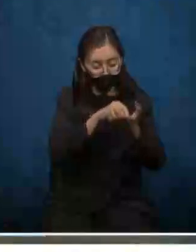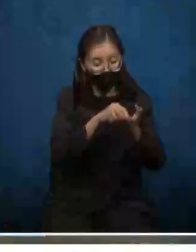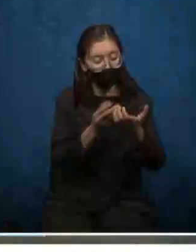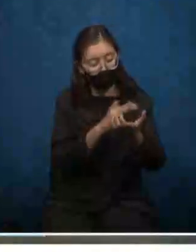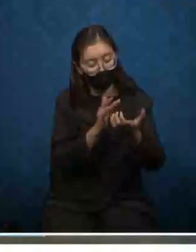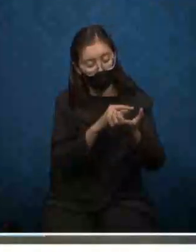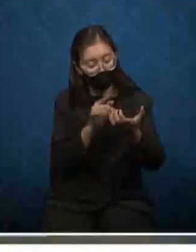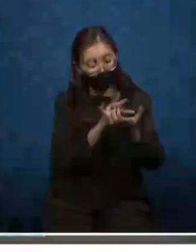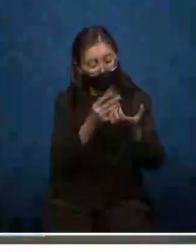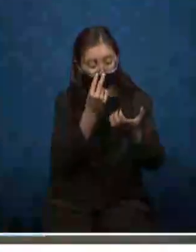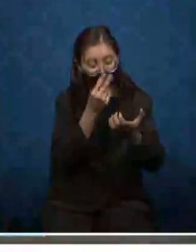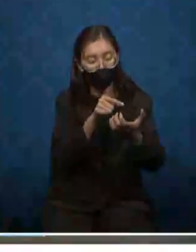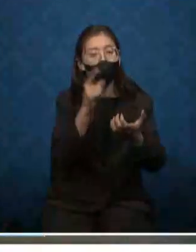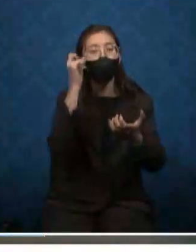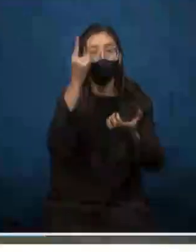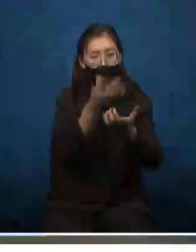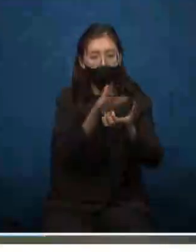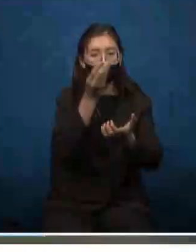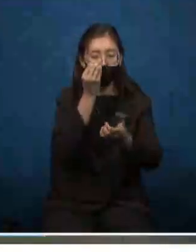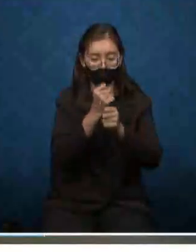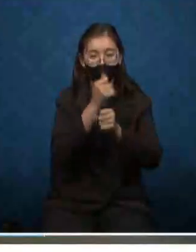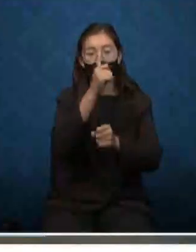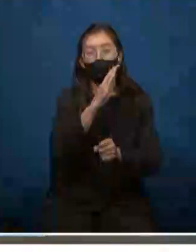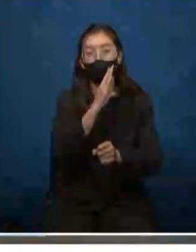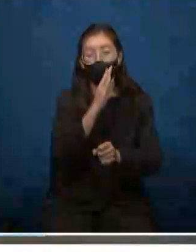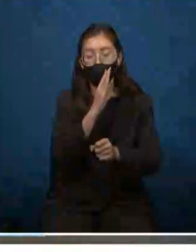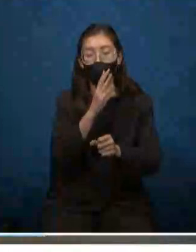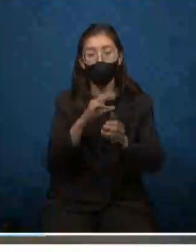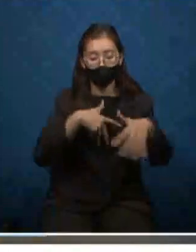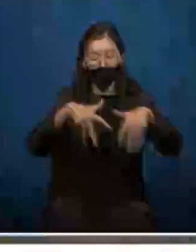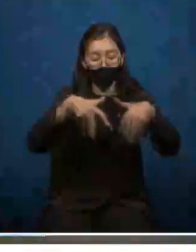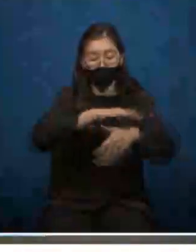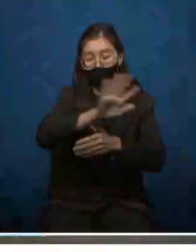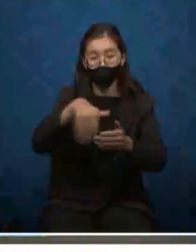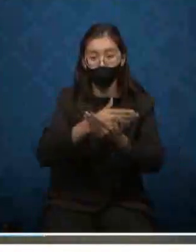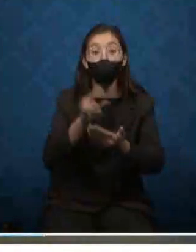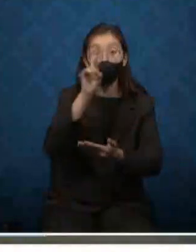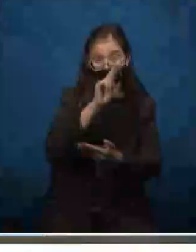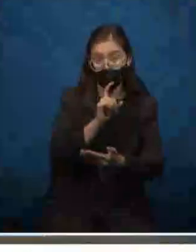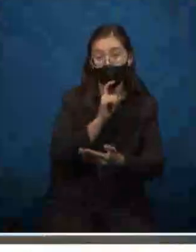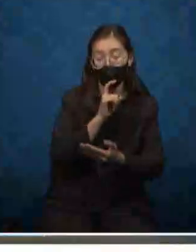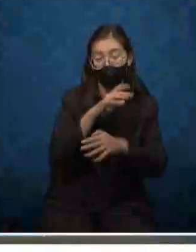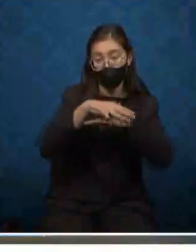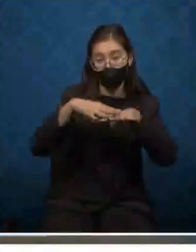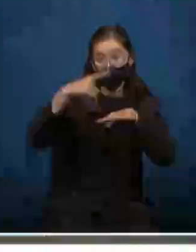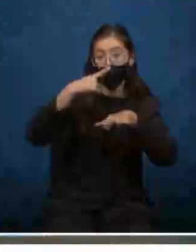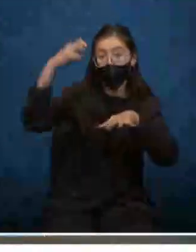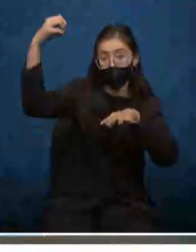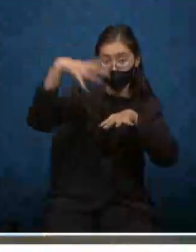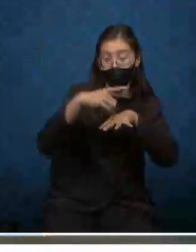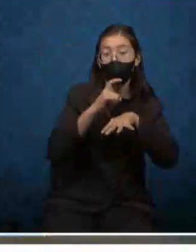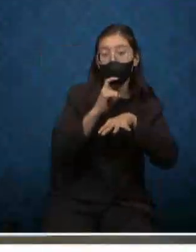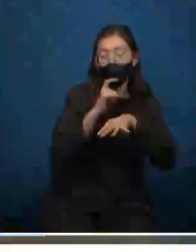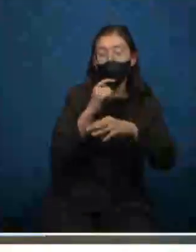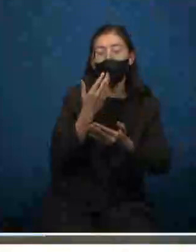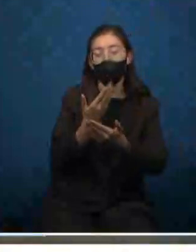มมาใช้ชวงจำเป็น จะทำให้ตนทุนข้าไฟ้าของพี่ฤา็นชนท้ถูกลง chestsจนี้เรื่ทหนึ เรื่ราคาทเห